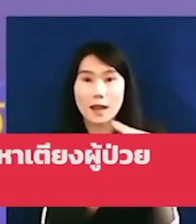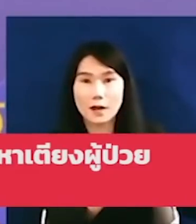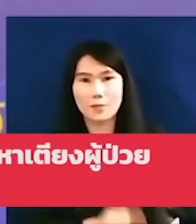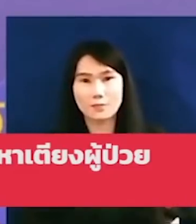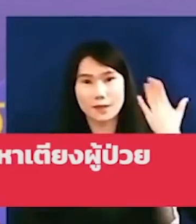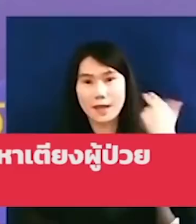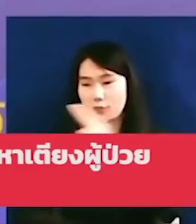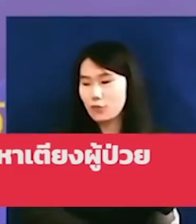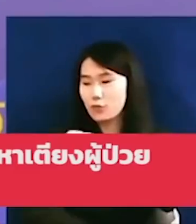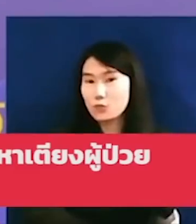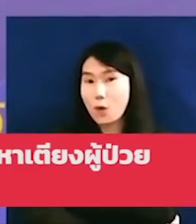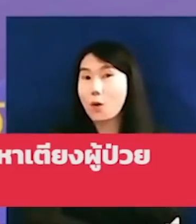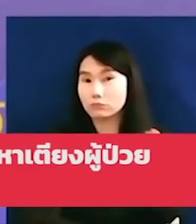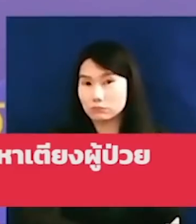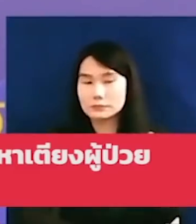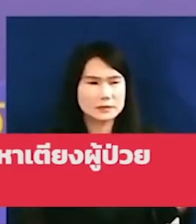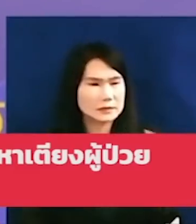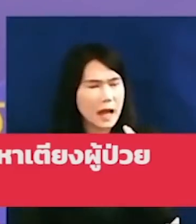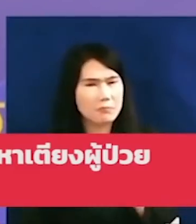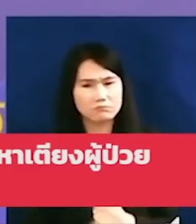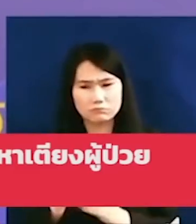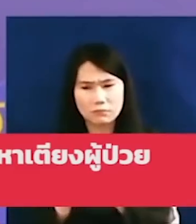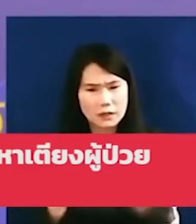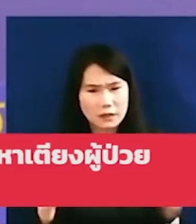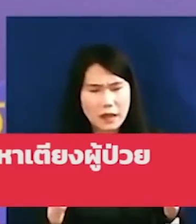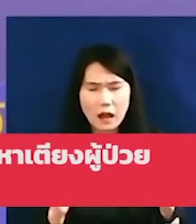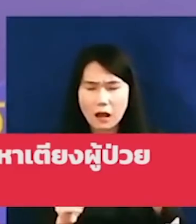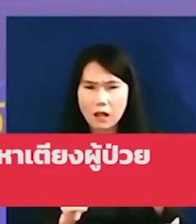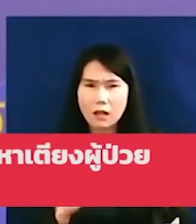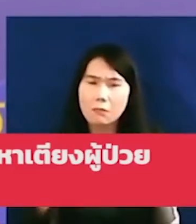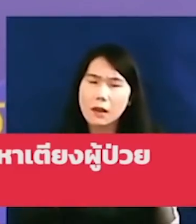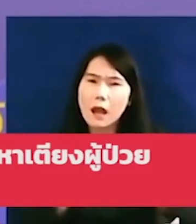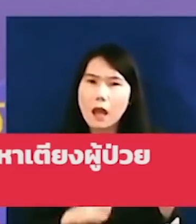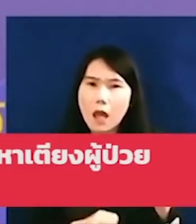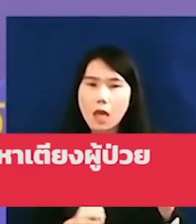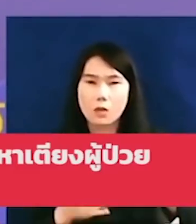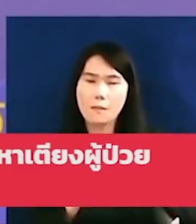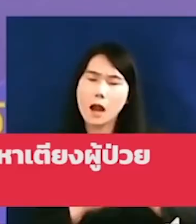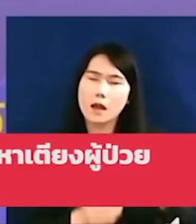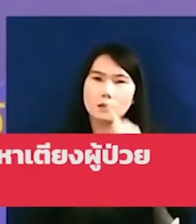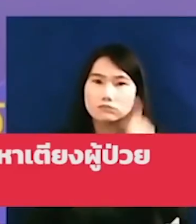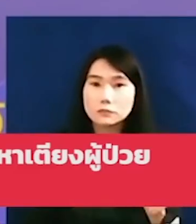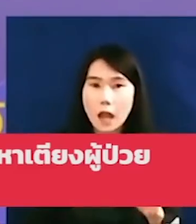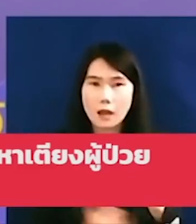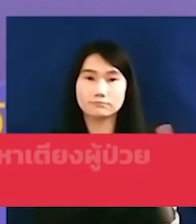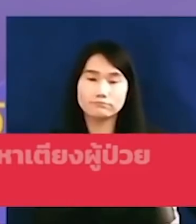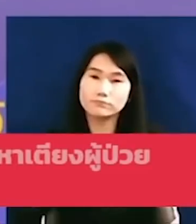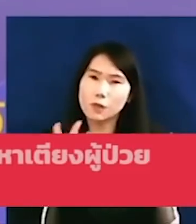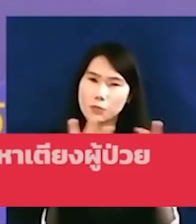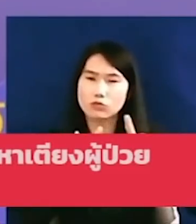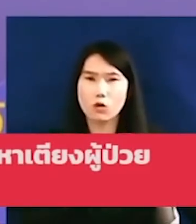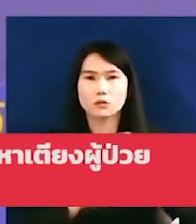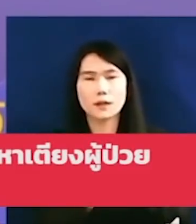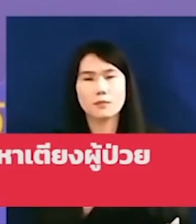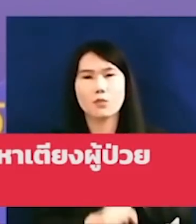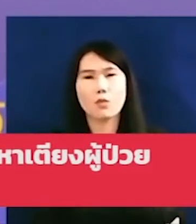องคือผู้ป่วยที่มีอาการปานกลางและสีแดงคือผู้ป่วยที่มีอาการรุนแรงจะรับไว้รักษาในโรงพยาบาลทั้งหมด